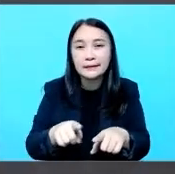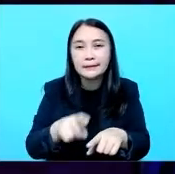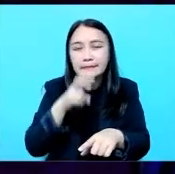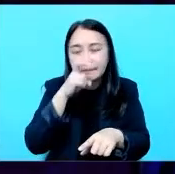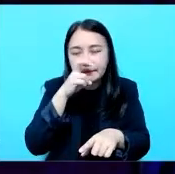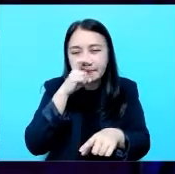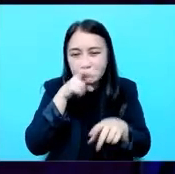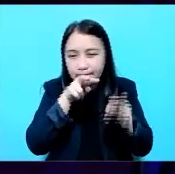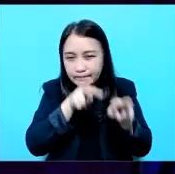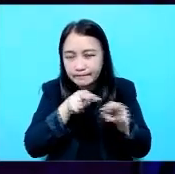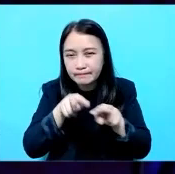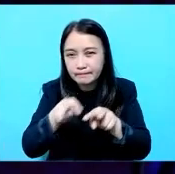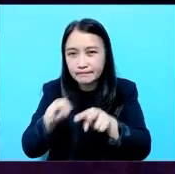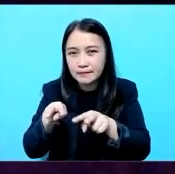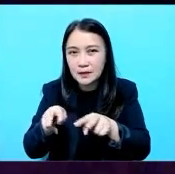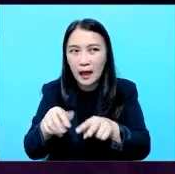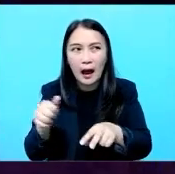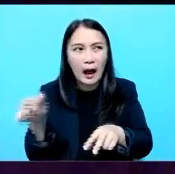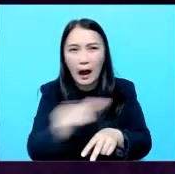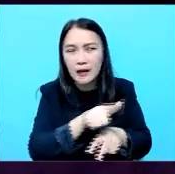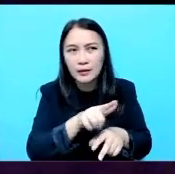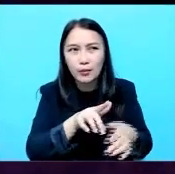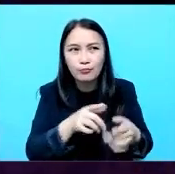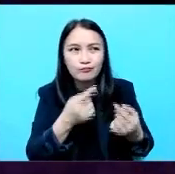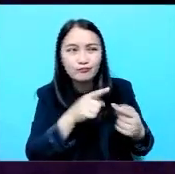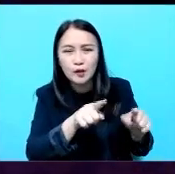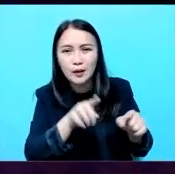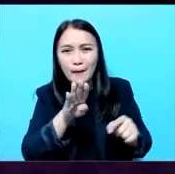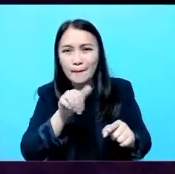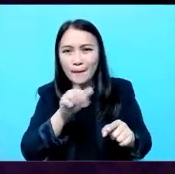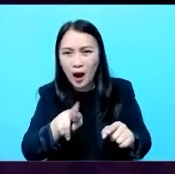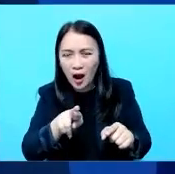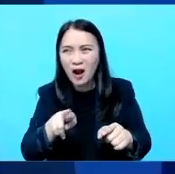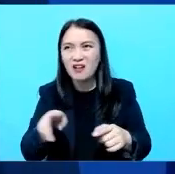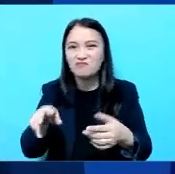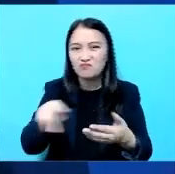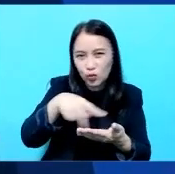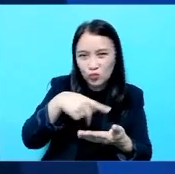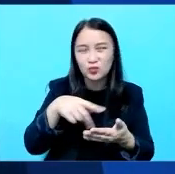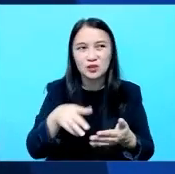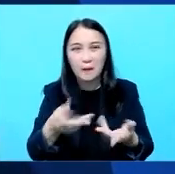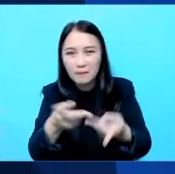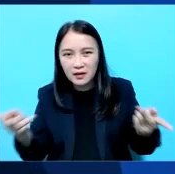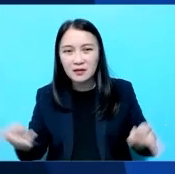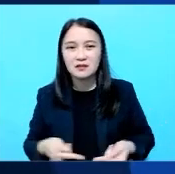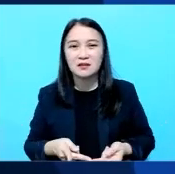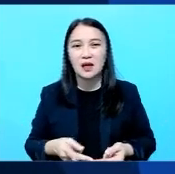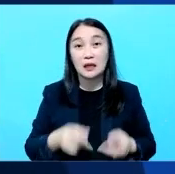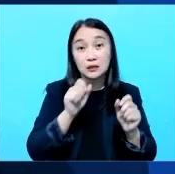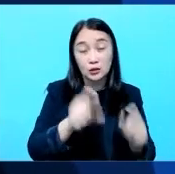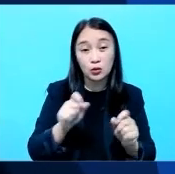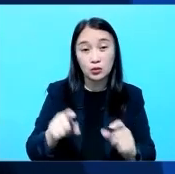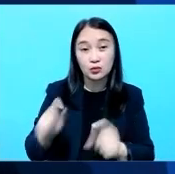mga gimika ng kabataan gaya ng mga bar at disco club. Based on reports, it's sold in entertainment